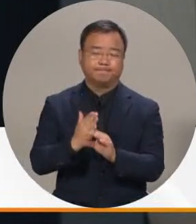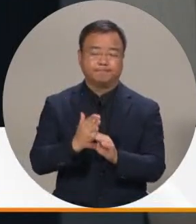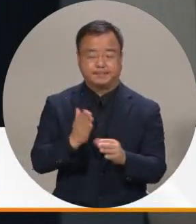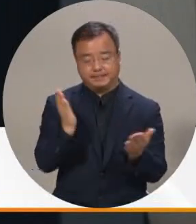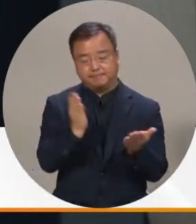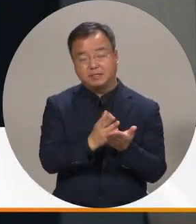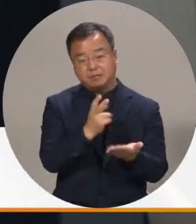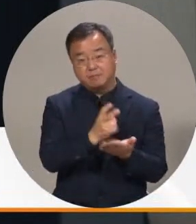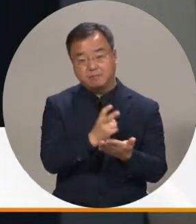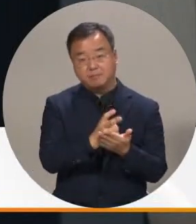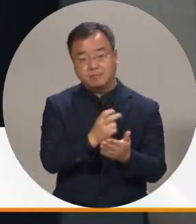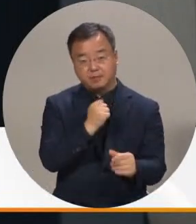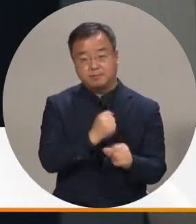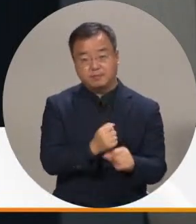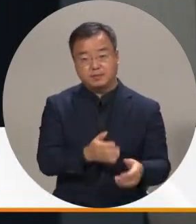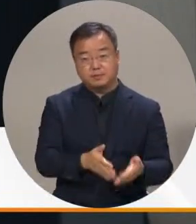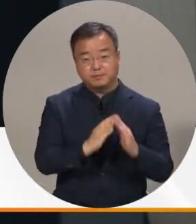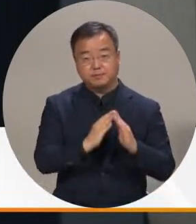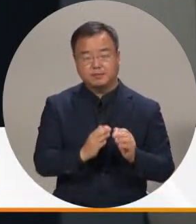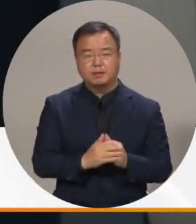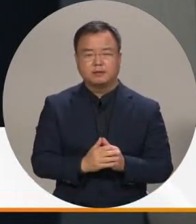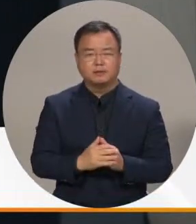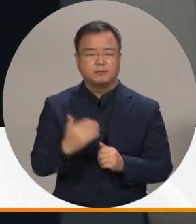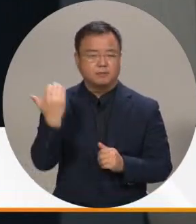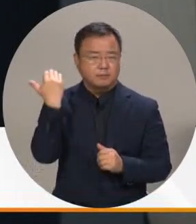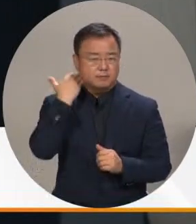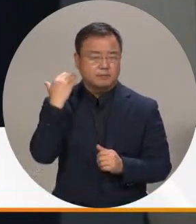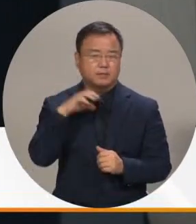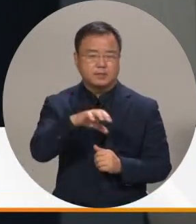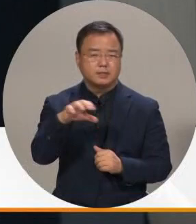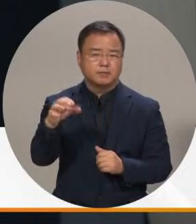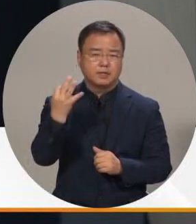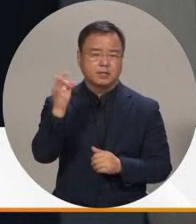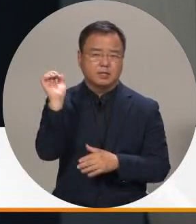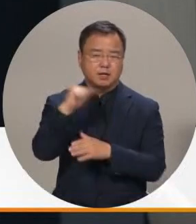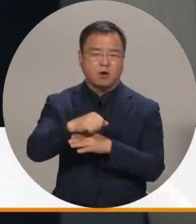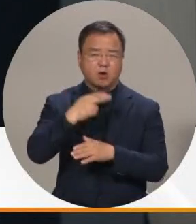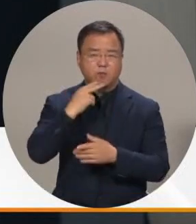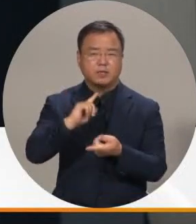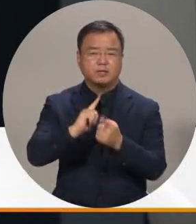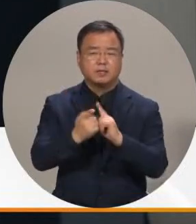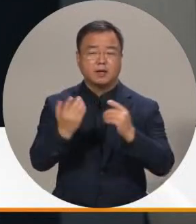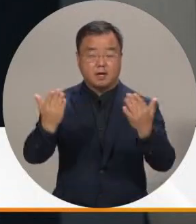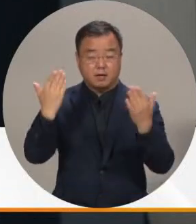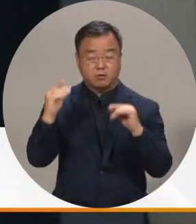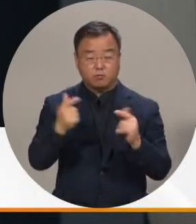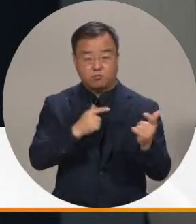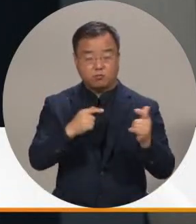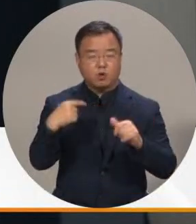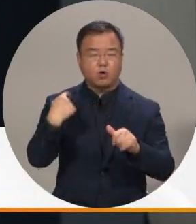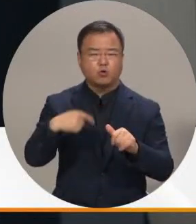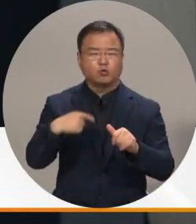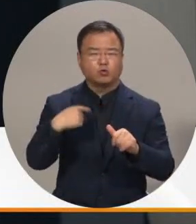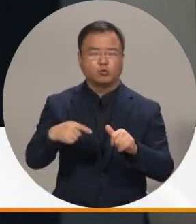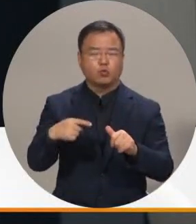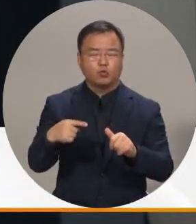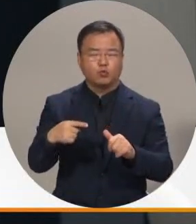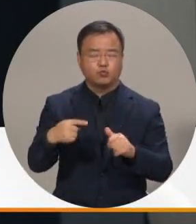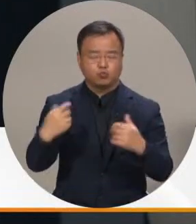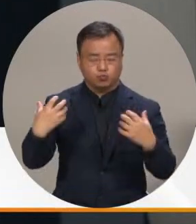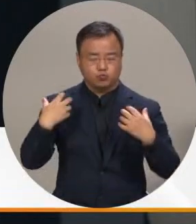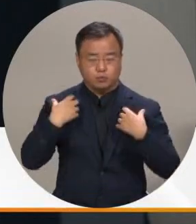맞는 법을 만들자는 것이었습니다 그 사각지대 놓인 미인과 대안학교들을 어떤 교육당국에서 구할 수 관리할 수 있게 하자는